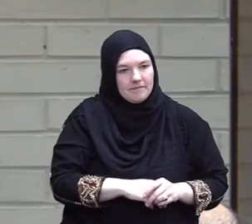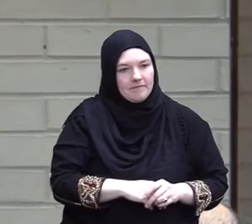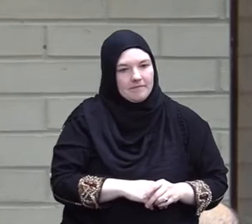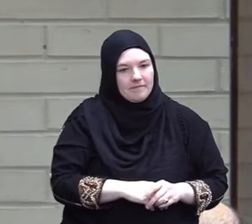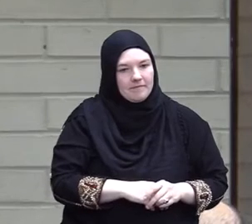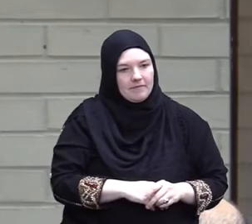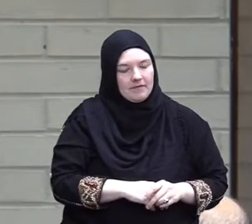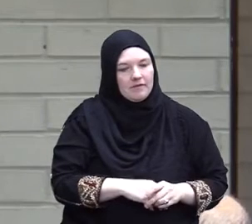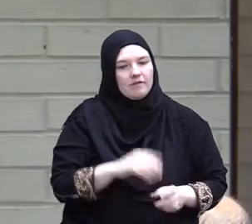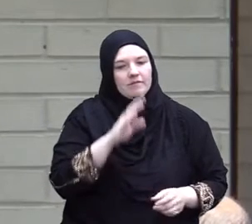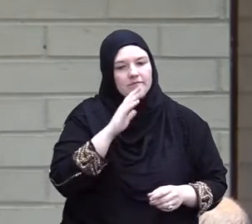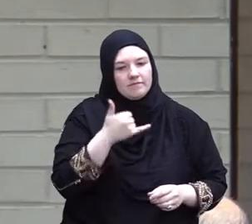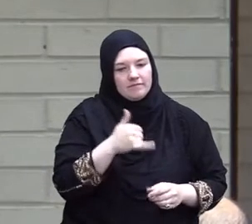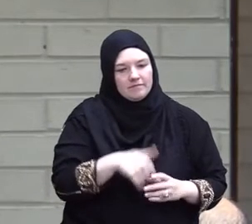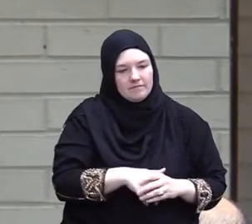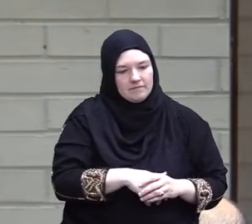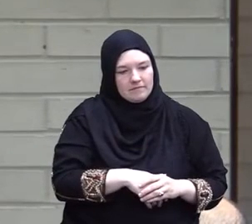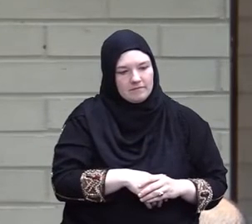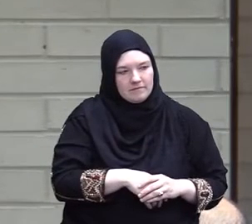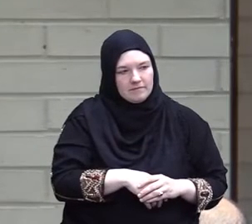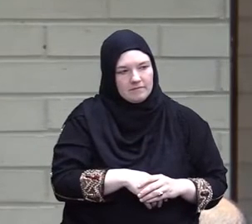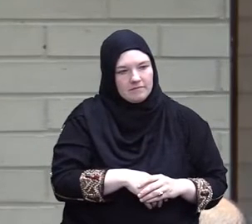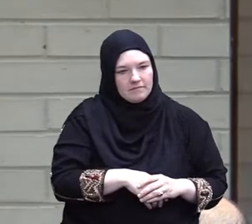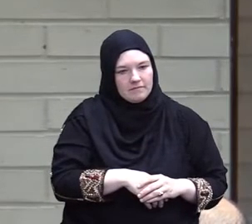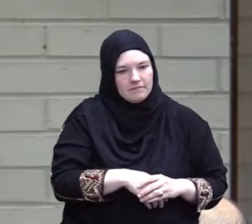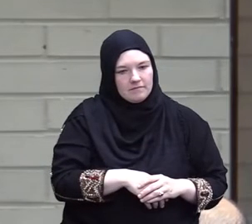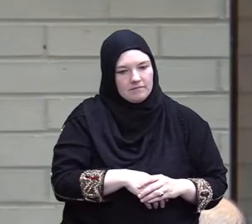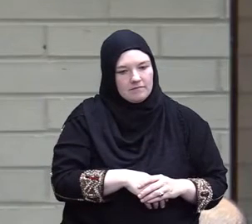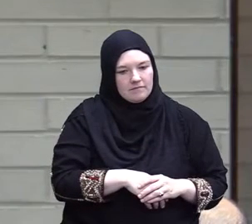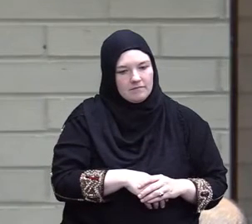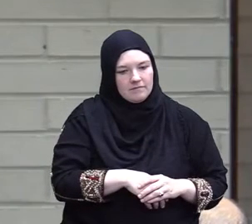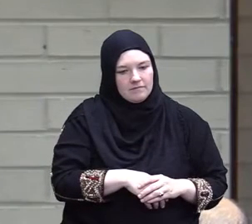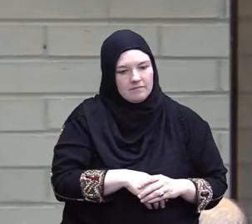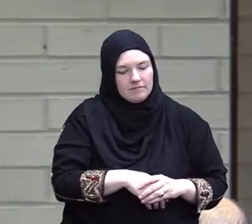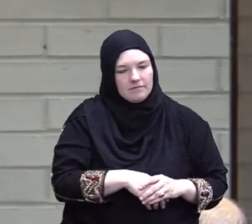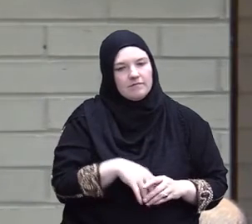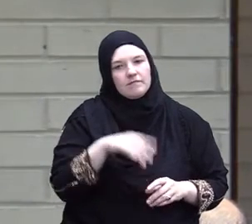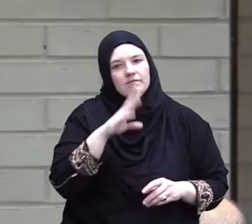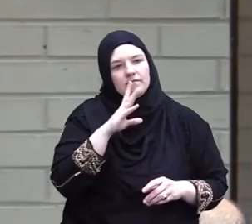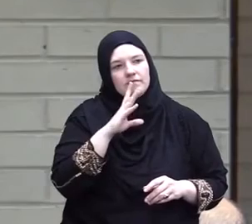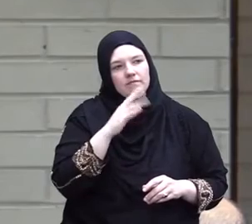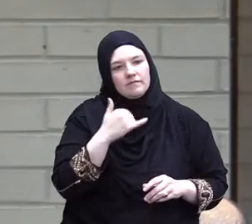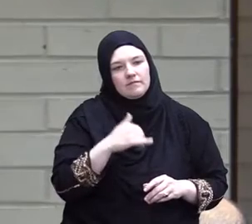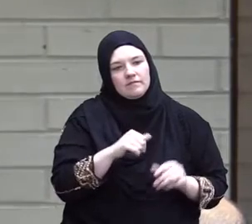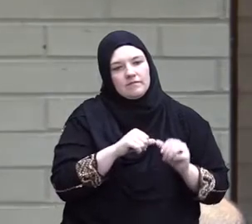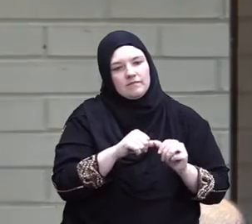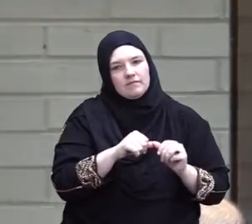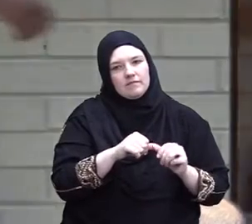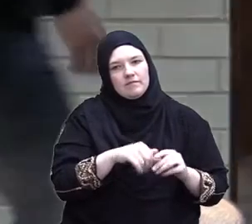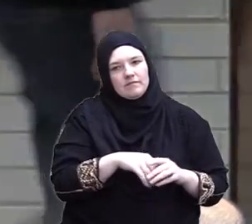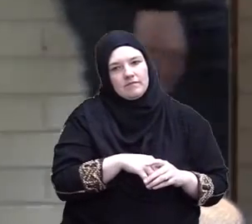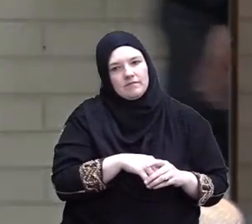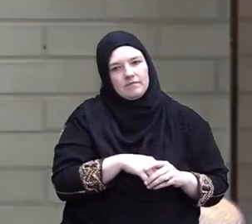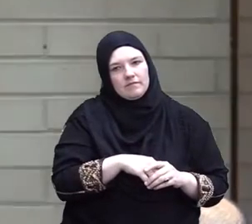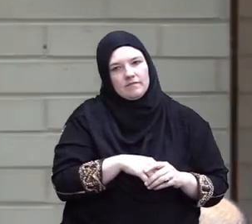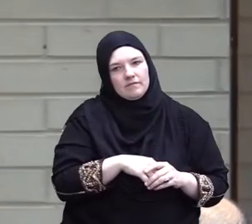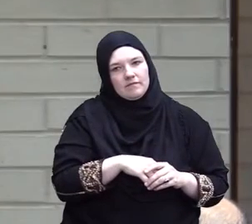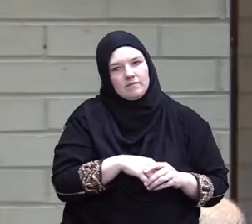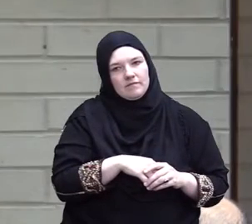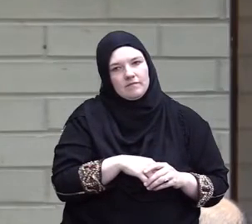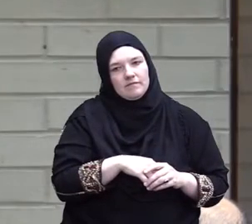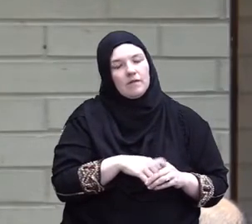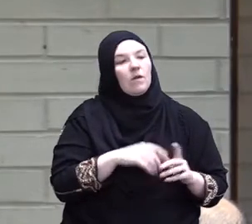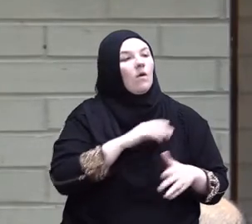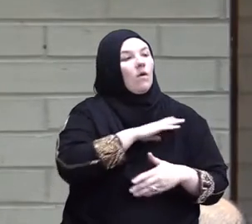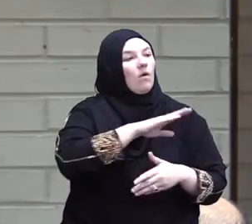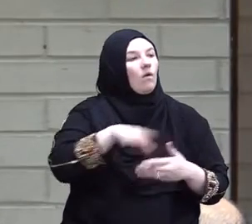أَنْ كُلَّ أَعْمَالِ الْمَلَائِكَةِ طَيِّبَةٌ لِأَنَّهُمْ خَلْقٌ طَيِّبٌ خُلِقُوا مِنْ نُورٍ. All